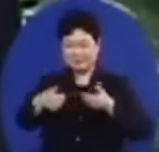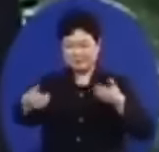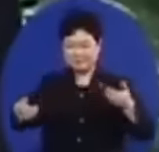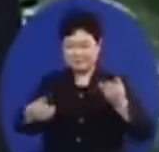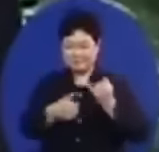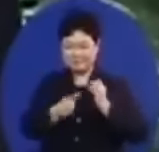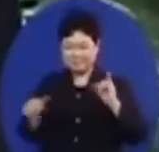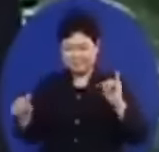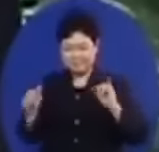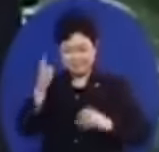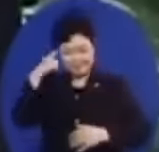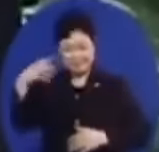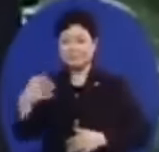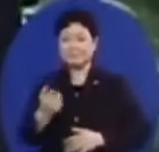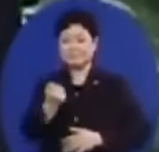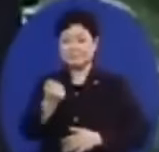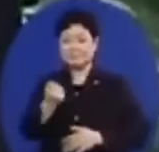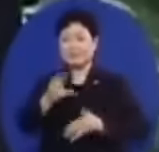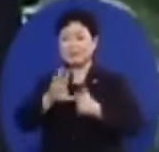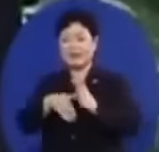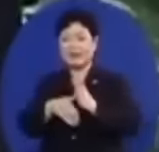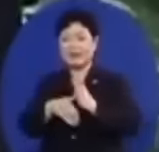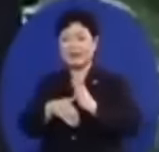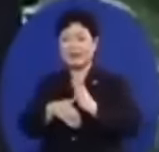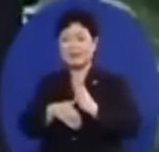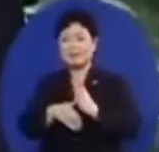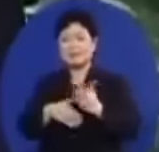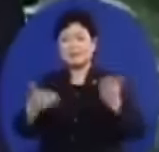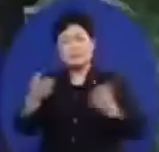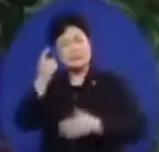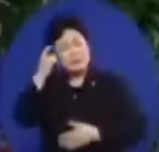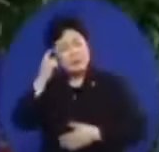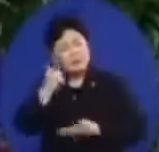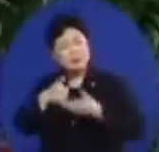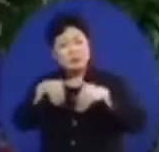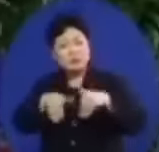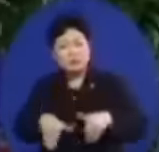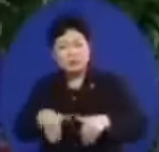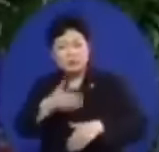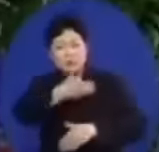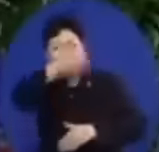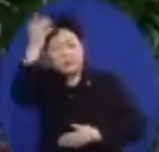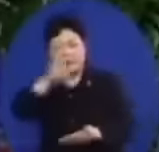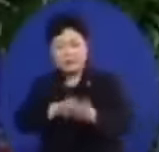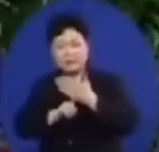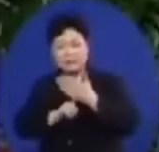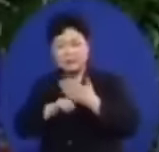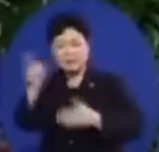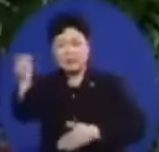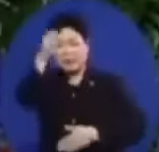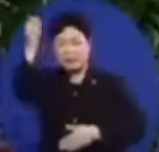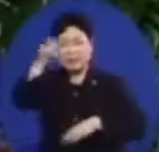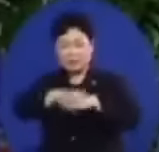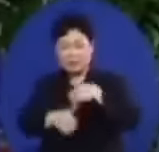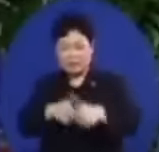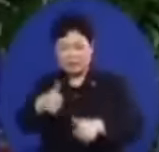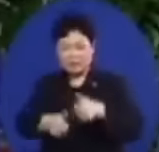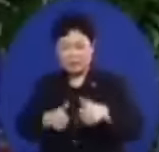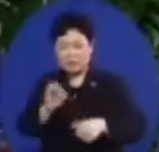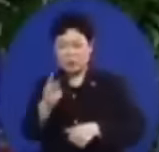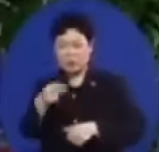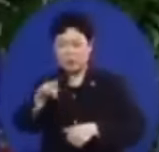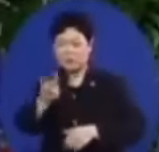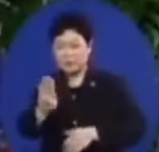이혼해 버리려고 생각했습니다. 그때 이 일을 생각할 때 주의 사자가 현몽하여 이르되 다윗의 자손 요셉아 내 아내